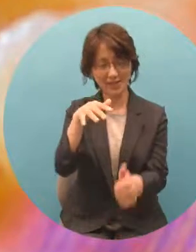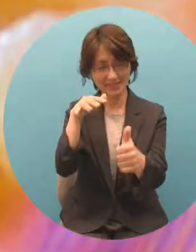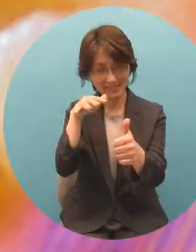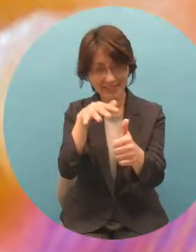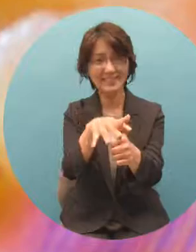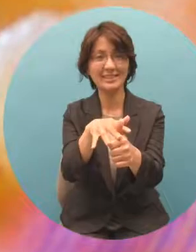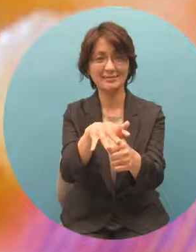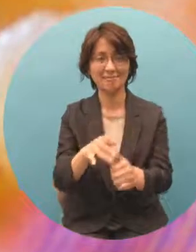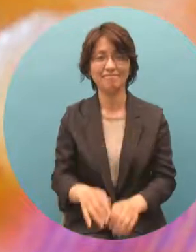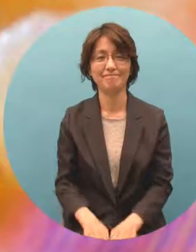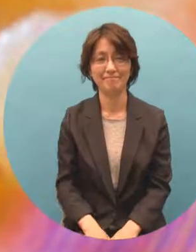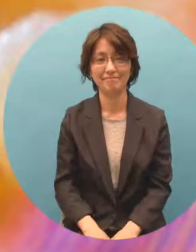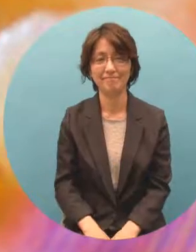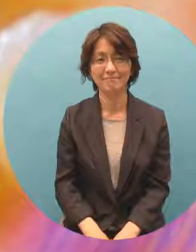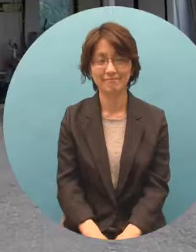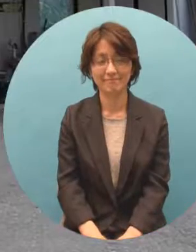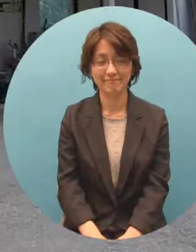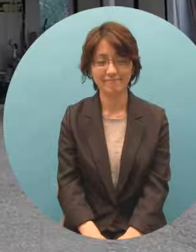人気の品種ですね。